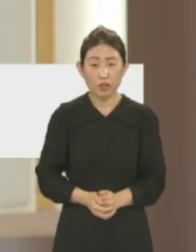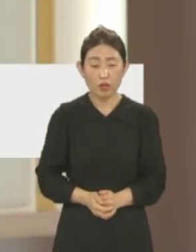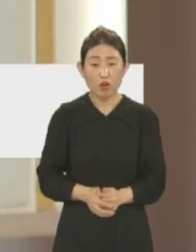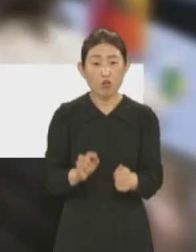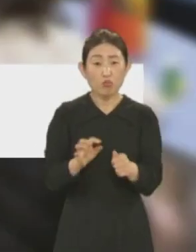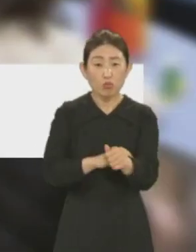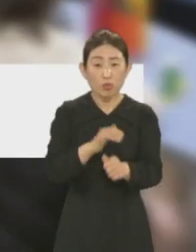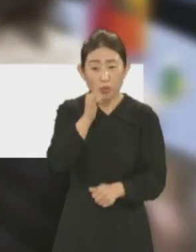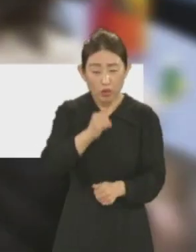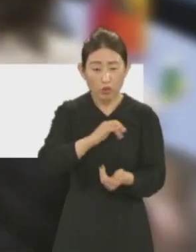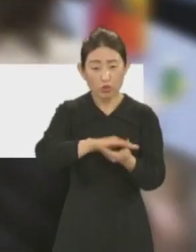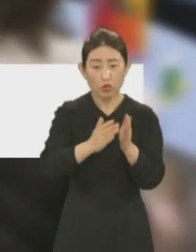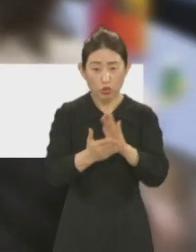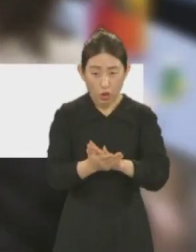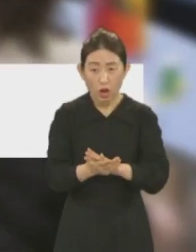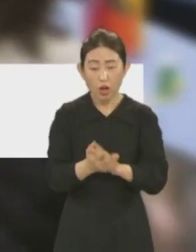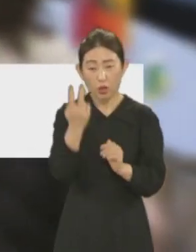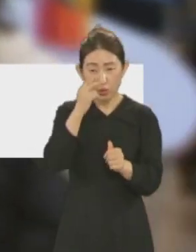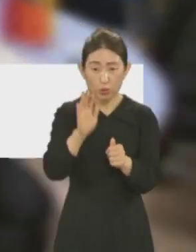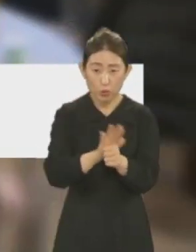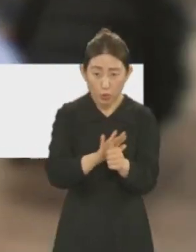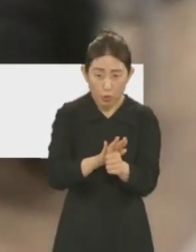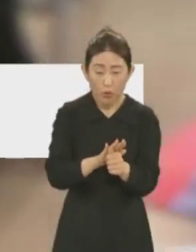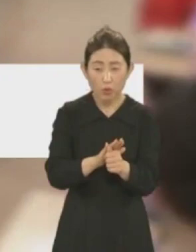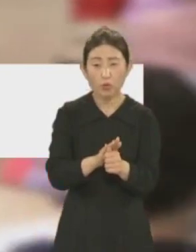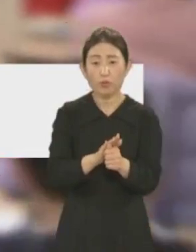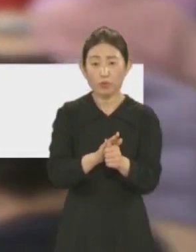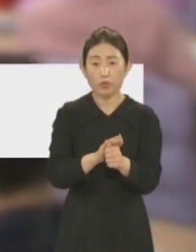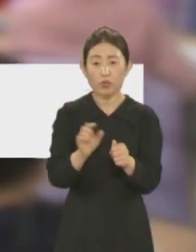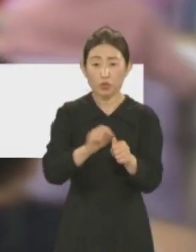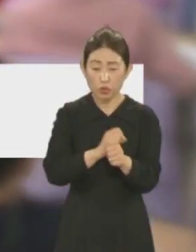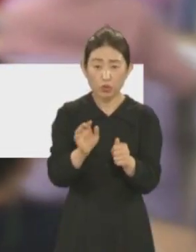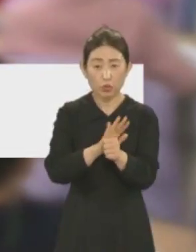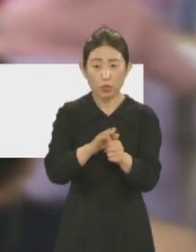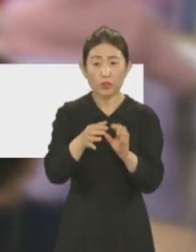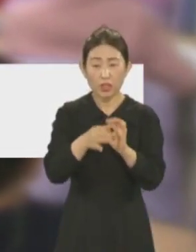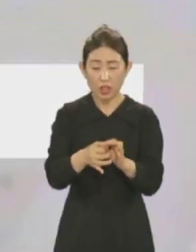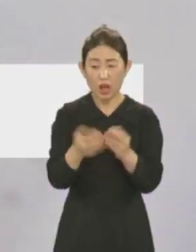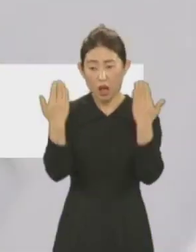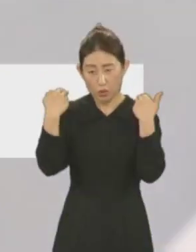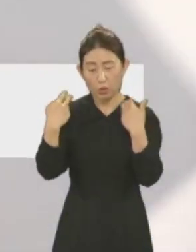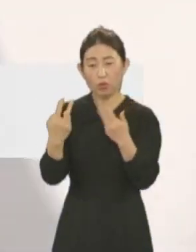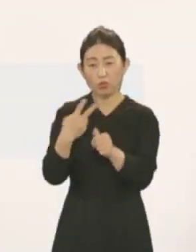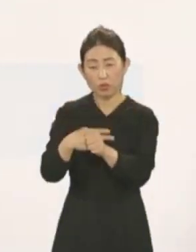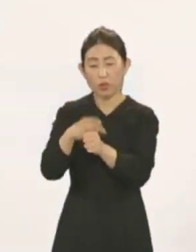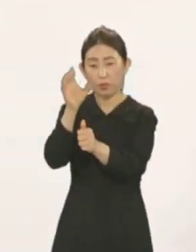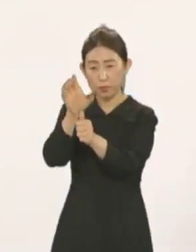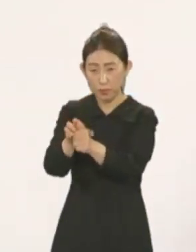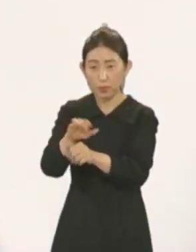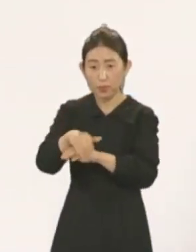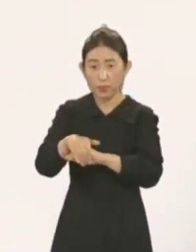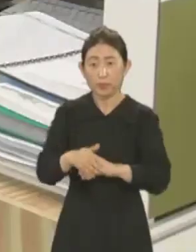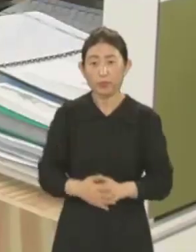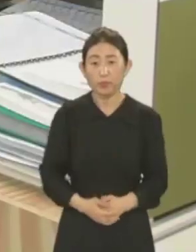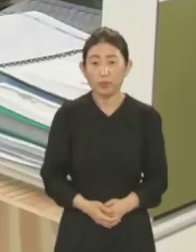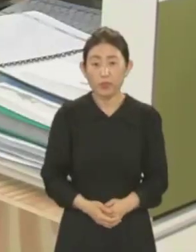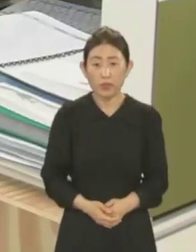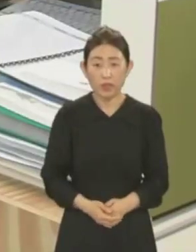불편이 예상되는 유초등 돌봄 특수교육 분야에 대해서는 학교 내 교직원을 최대한 활용할 예정입니다